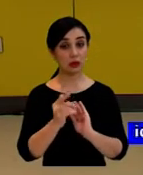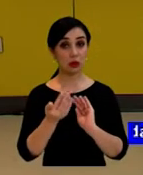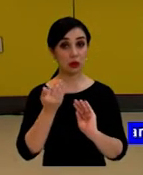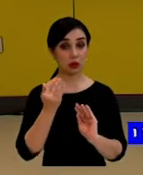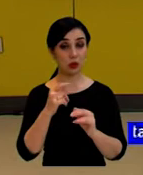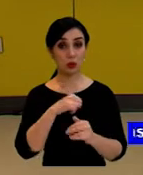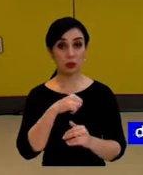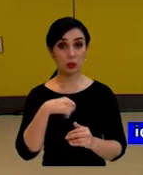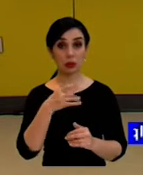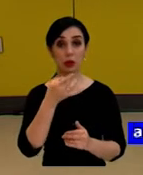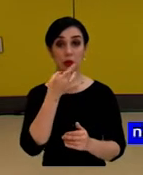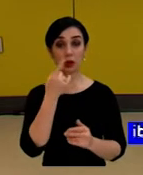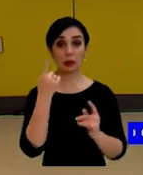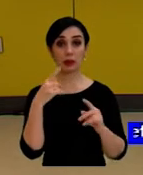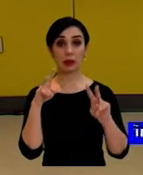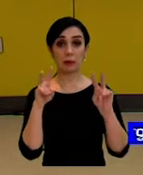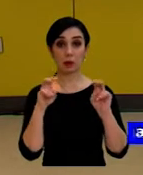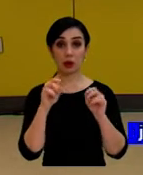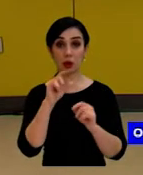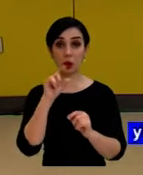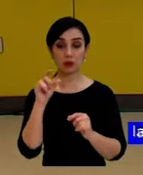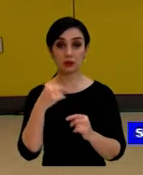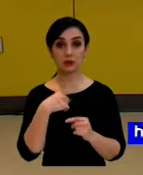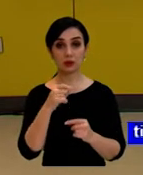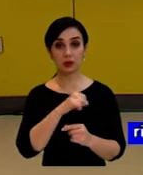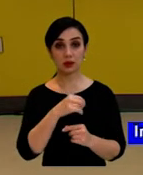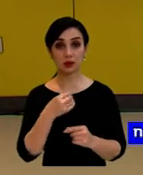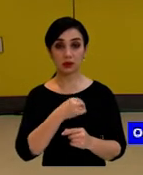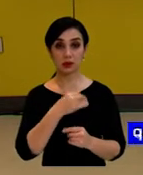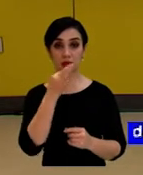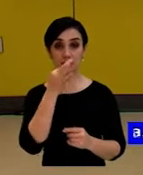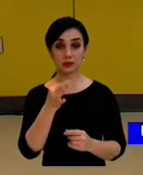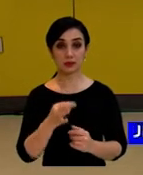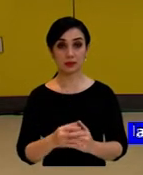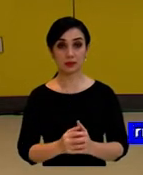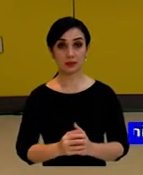o'zimga yoqqan bir maqolni sizga havola qilmoqchi edim.